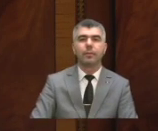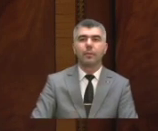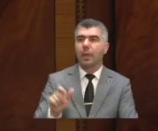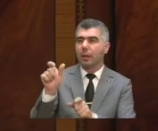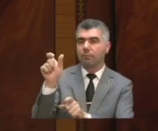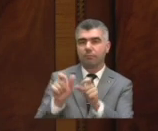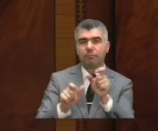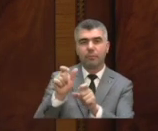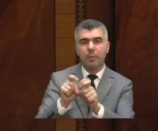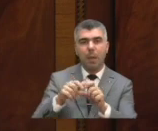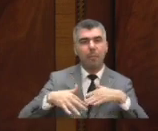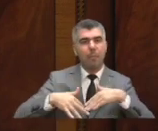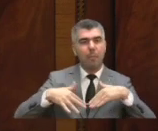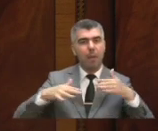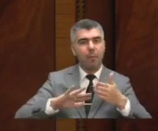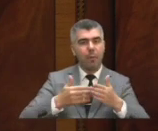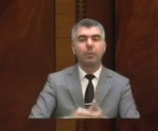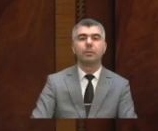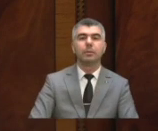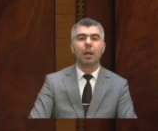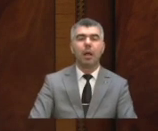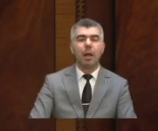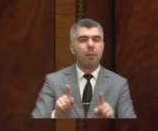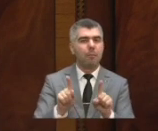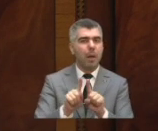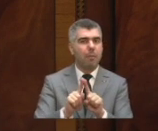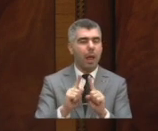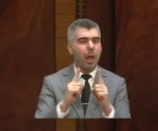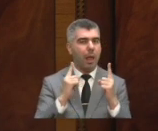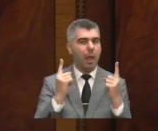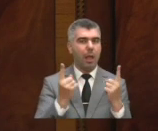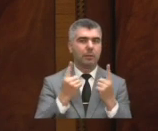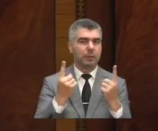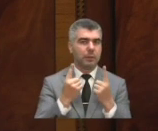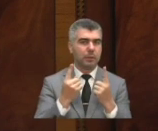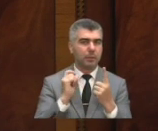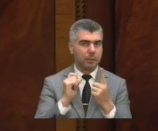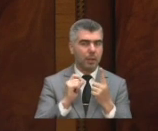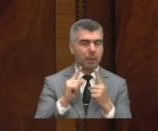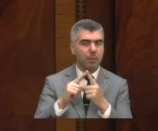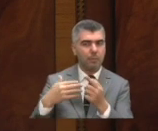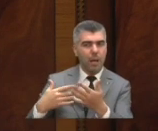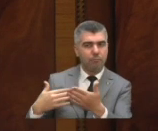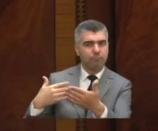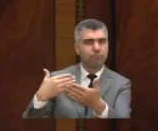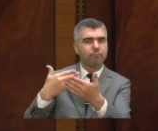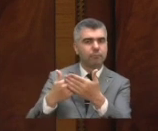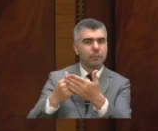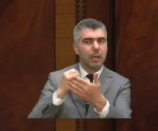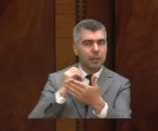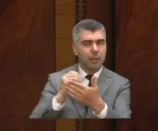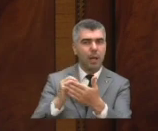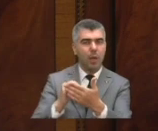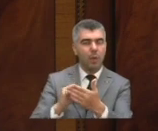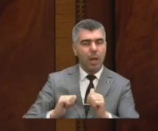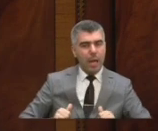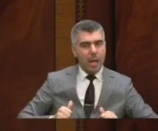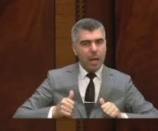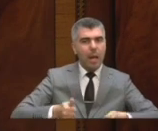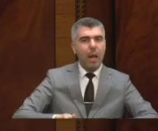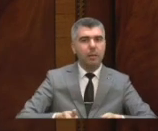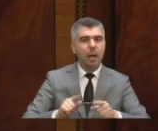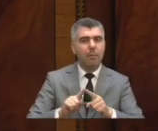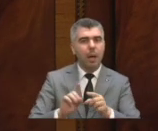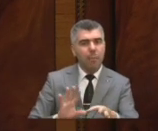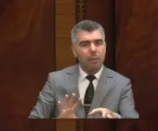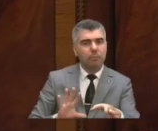السيدات والساده من الطبيعي ان ان نتالي الصدمات مقابل الطموح الارادي للانخراط في